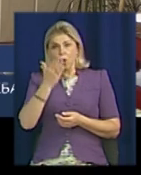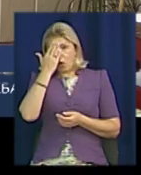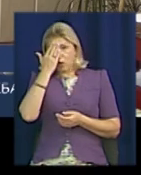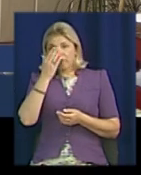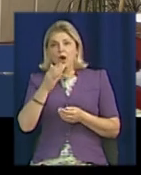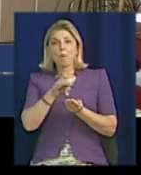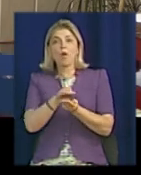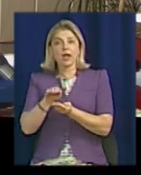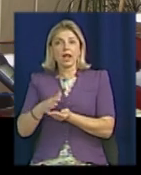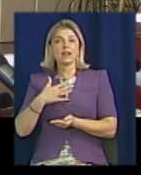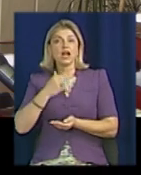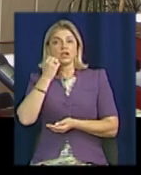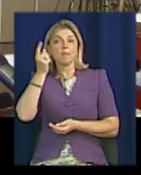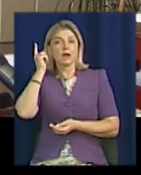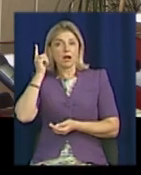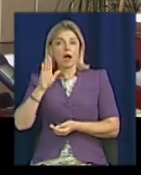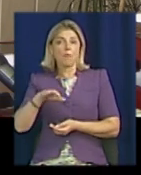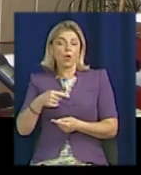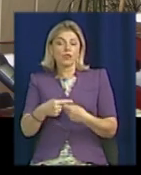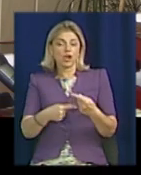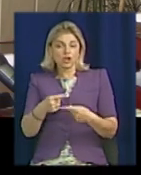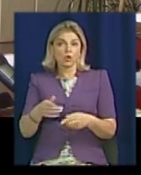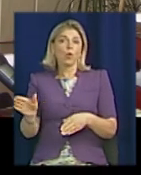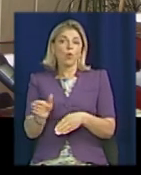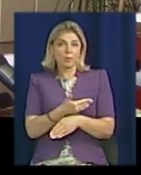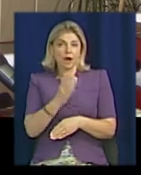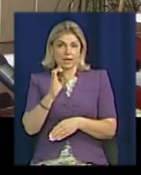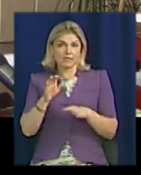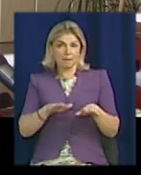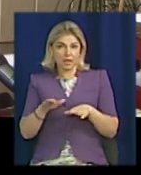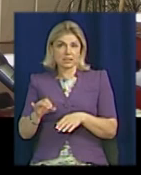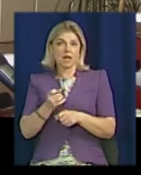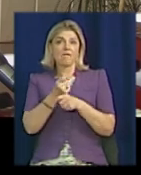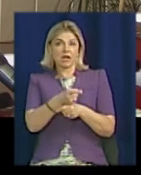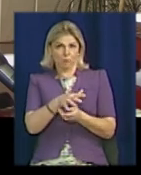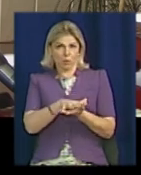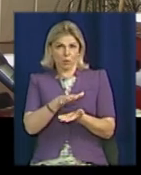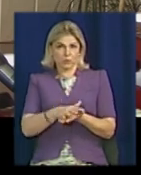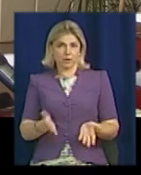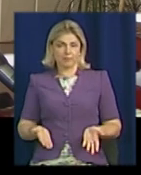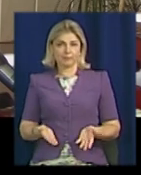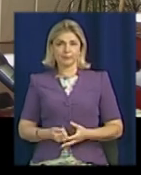наших предків, потім якісь нащадки цих предків їх згорнули з їх місця і кинули в сміття.